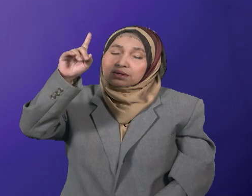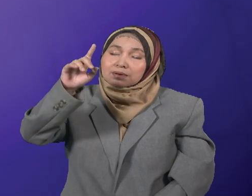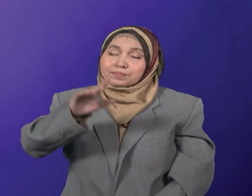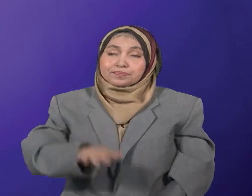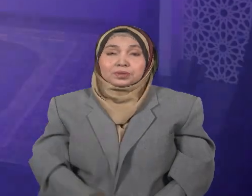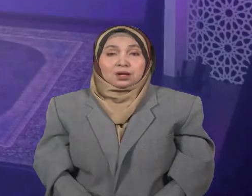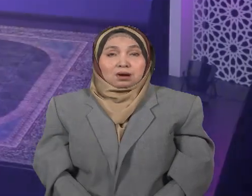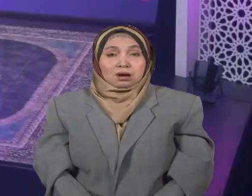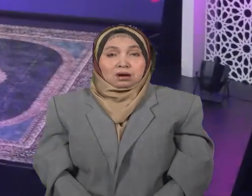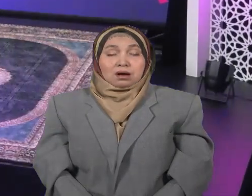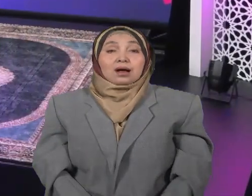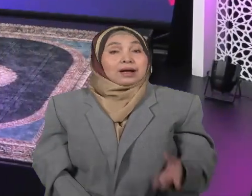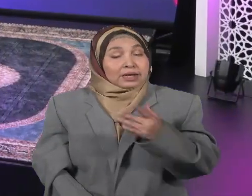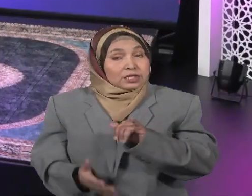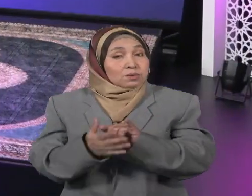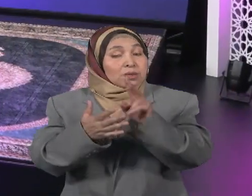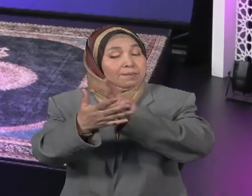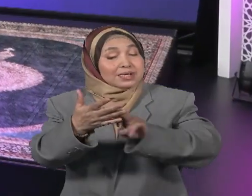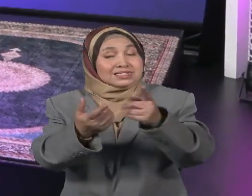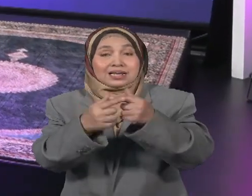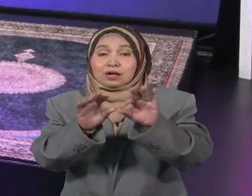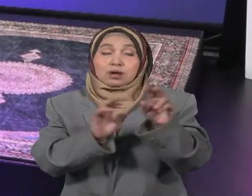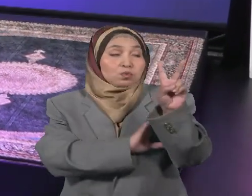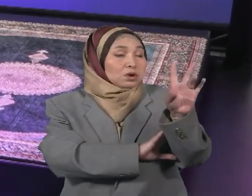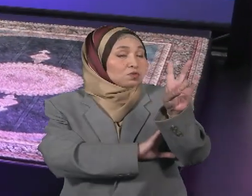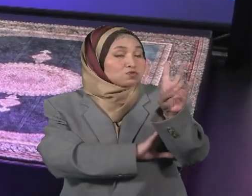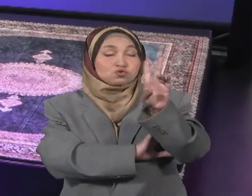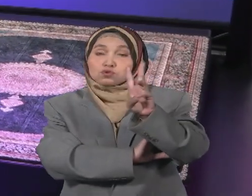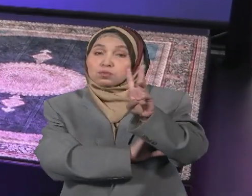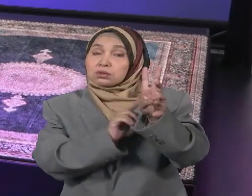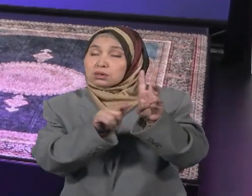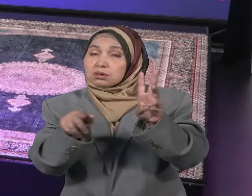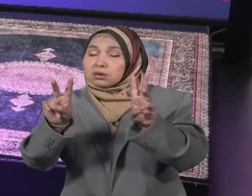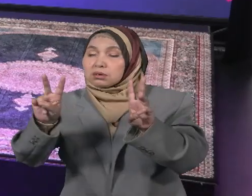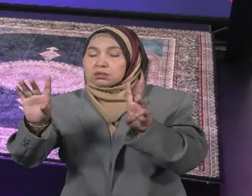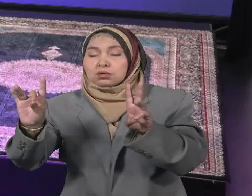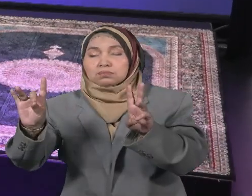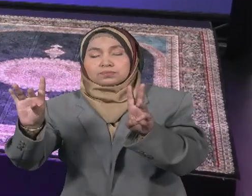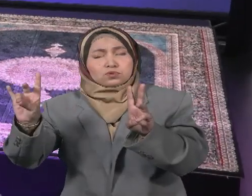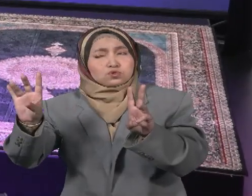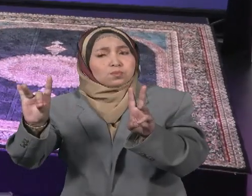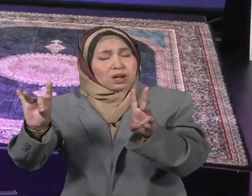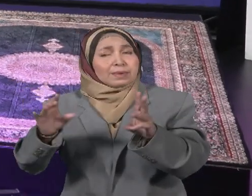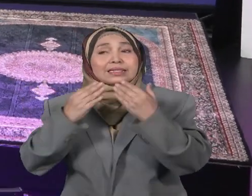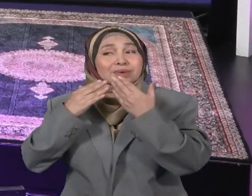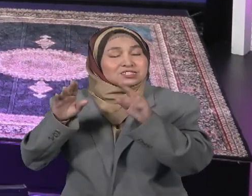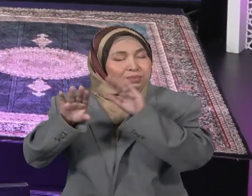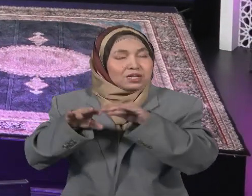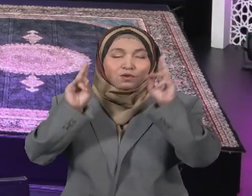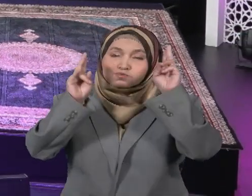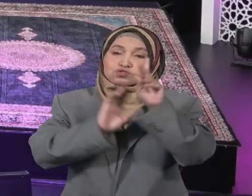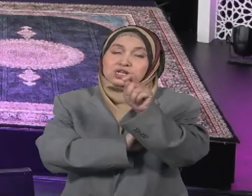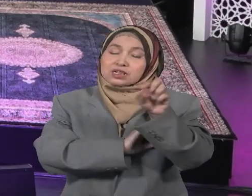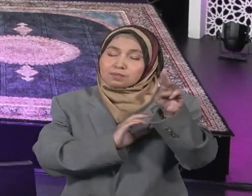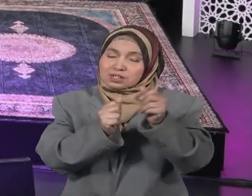العظيم. Surah Al-Azim, gitulah bacaan daripada ayat 276 hingga ayat 278. Terima kasih diucapkan pada Al-Fadhil Ustaz Tanwizi